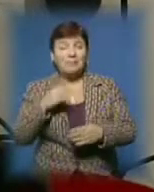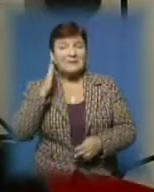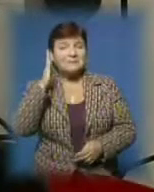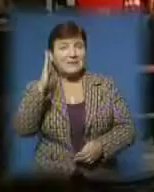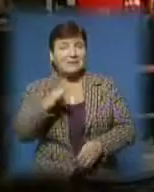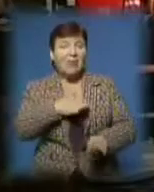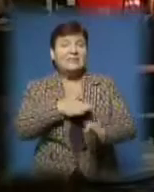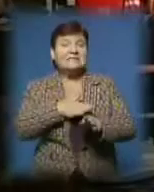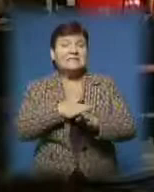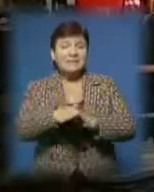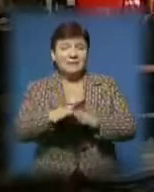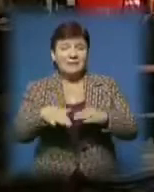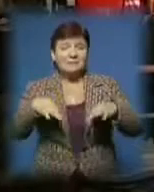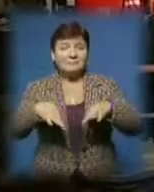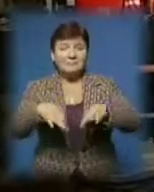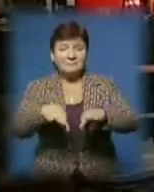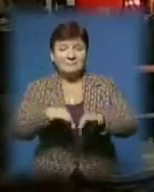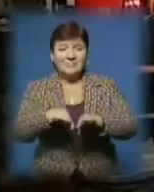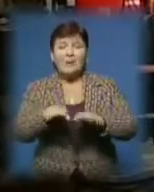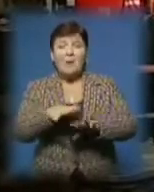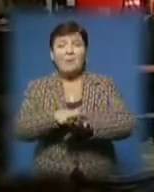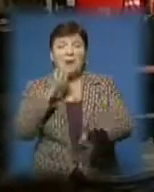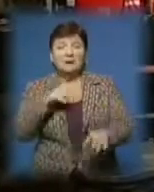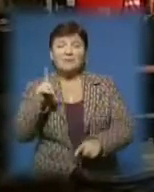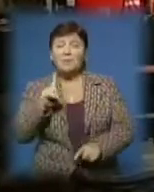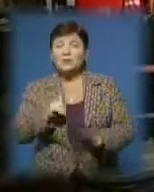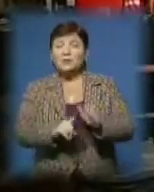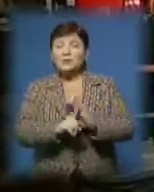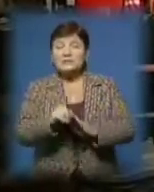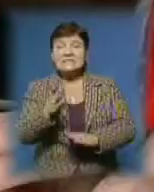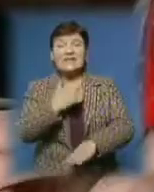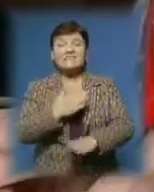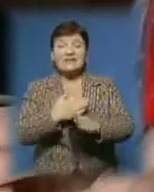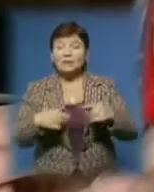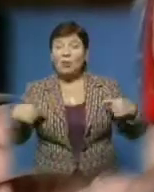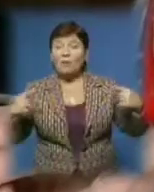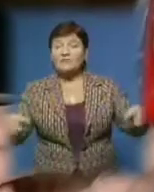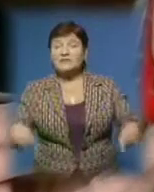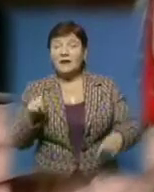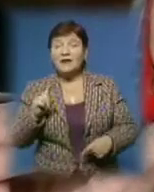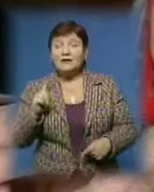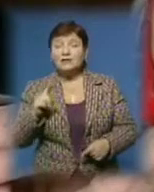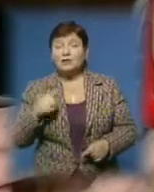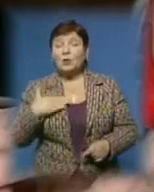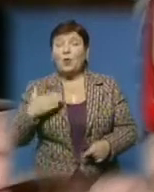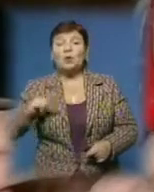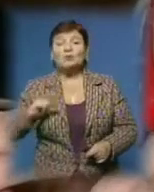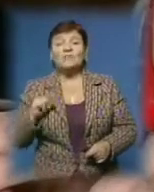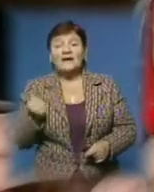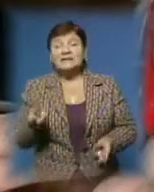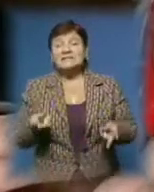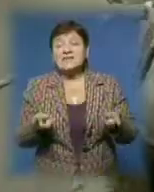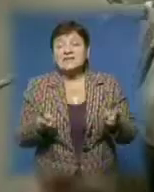виготовити цілий автопарк оригінальних електромобілів. Хоча почалося все з інвалідного візка, що його необачний товариш залишив у